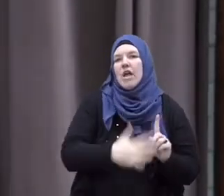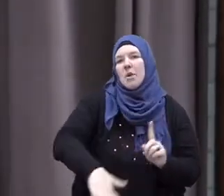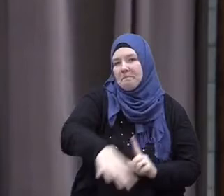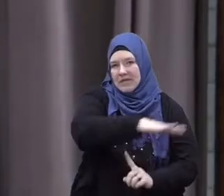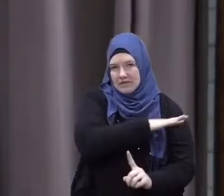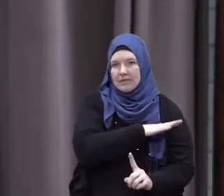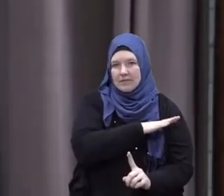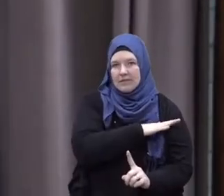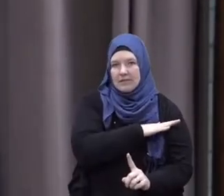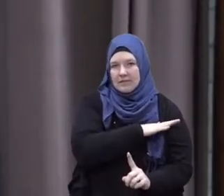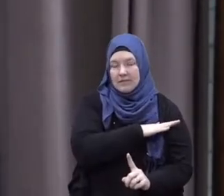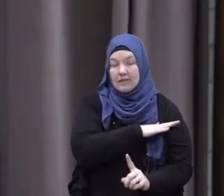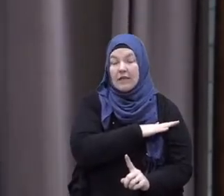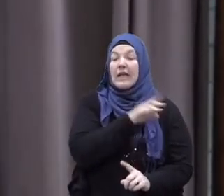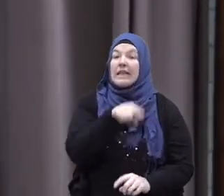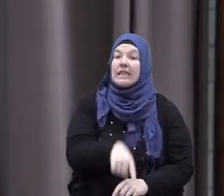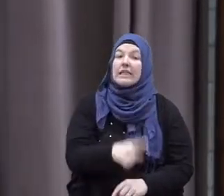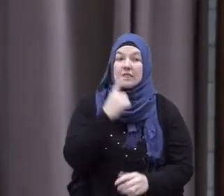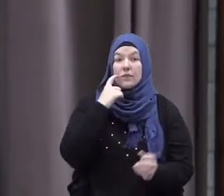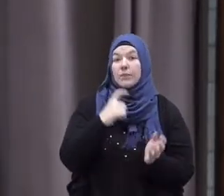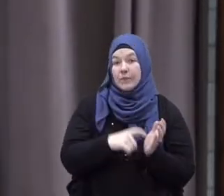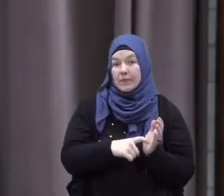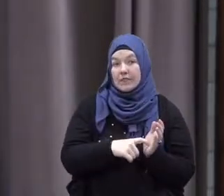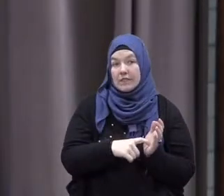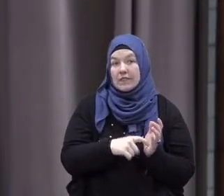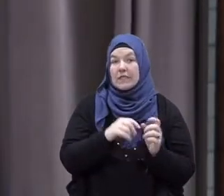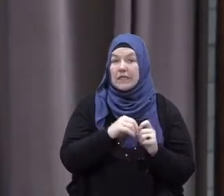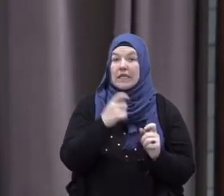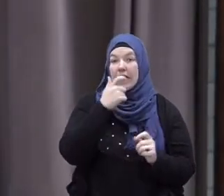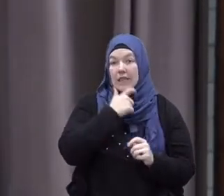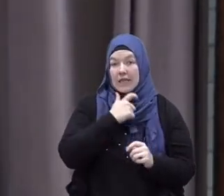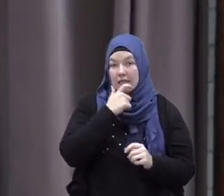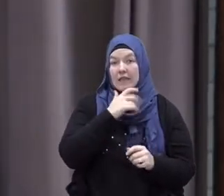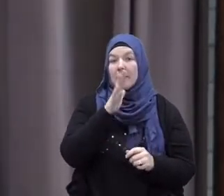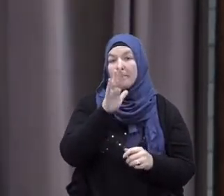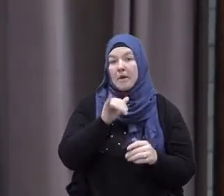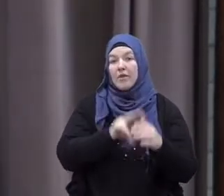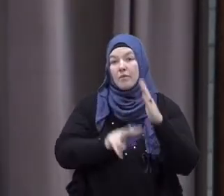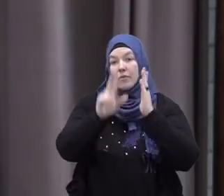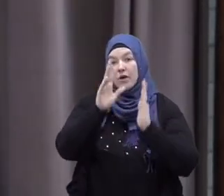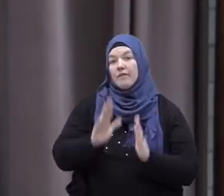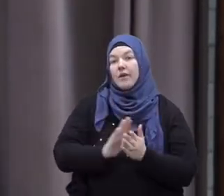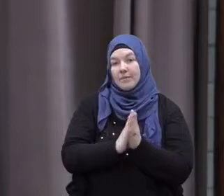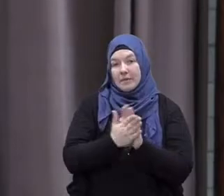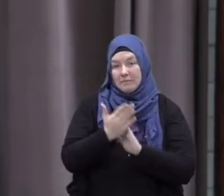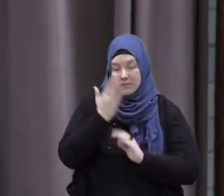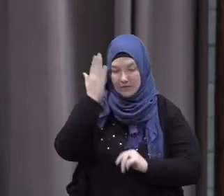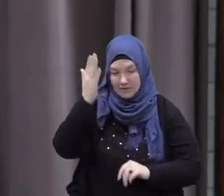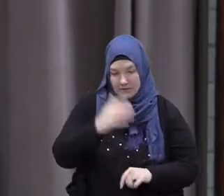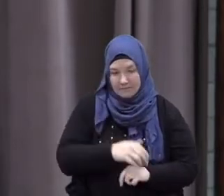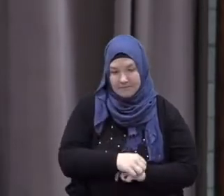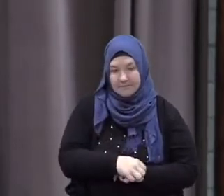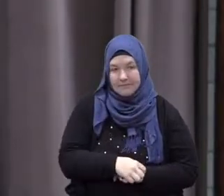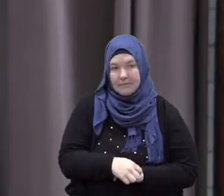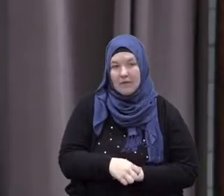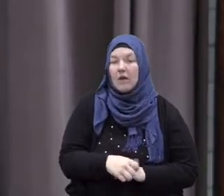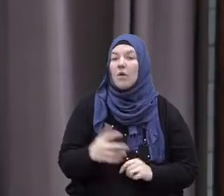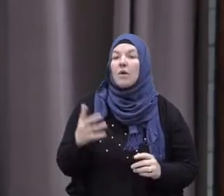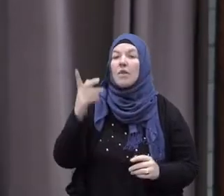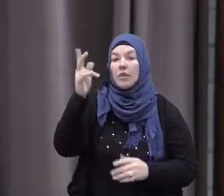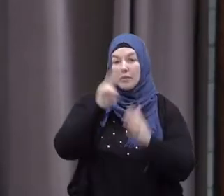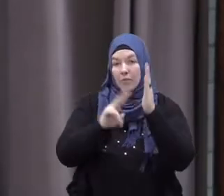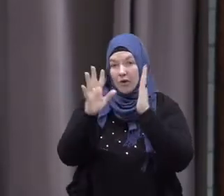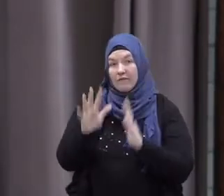environment. This is noticed in a hadith by the Prophet ﷺ, in which he